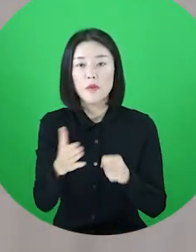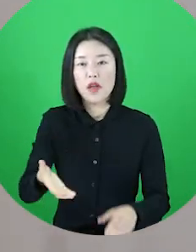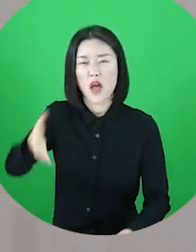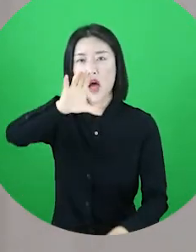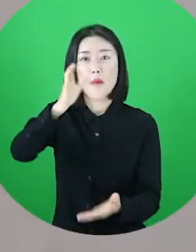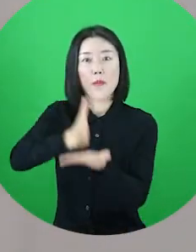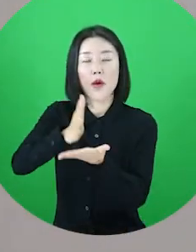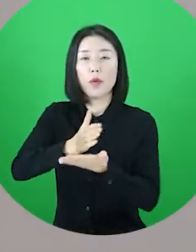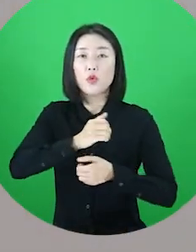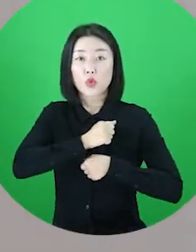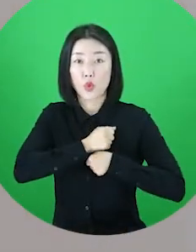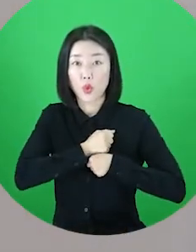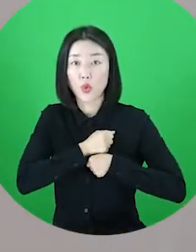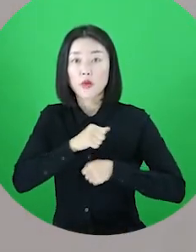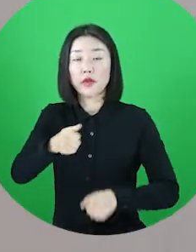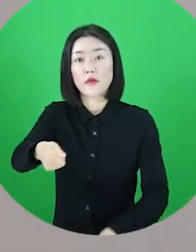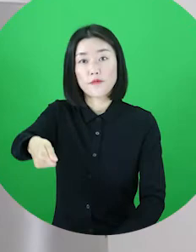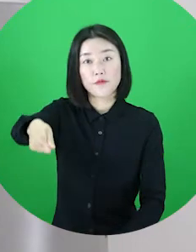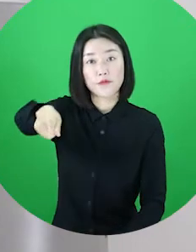부어 주세요.